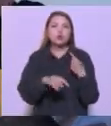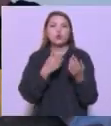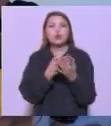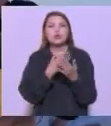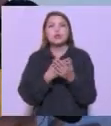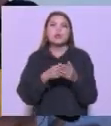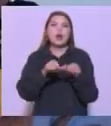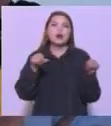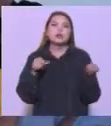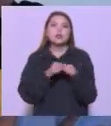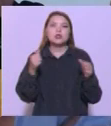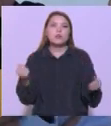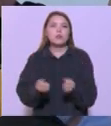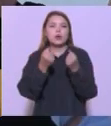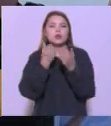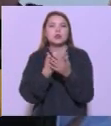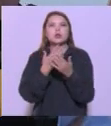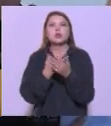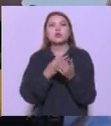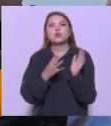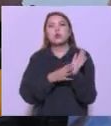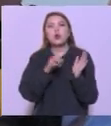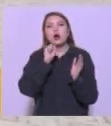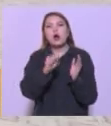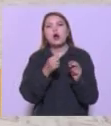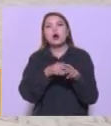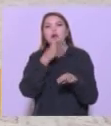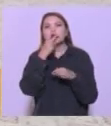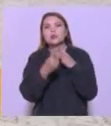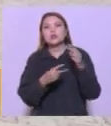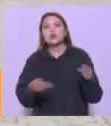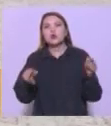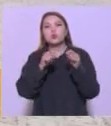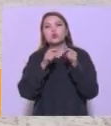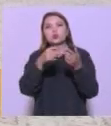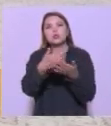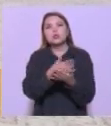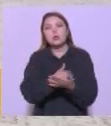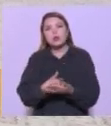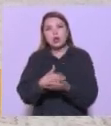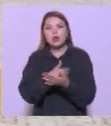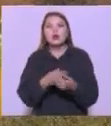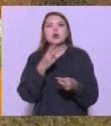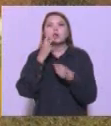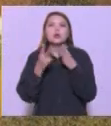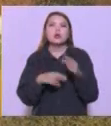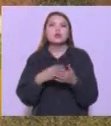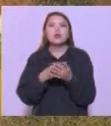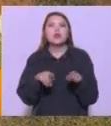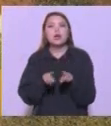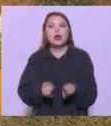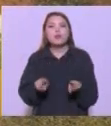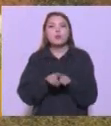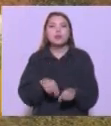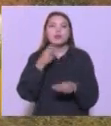шықты. Қаладағы 9-ші А шағын ауданындағы жағалаудан пластик қалдықтарды жинап, шөп шөңгесін отап тастады. Компания өткізген тазалық